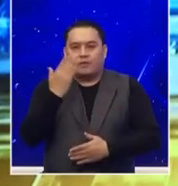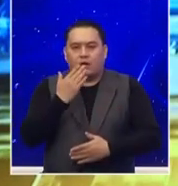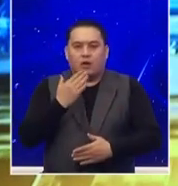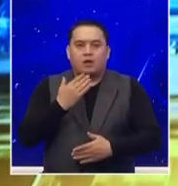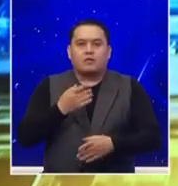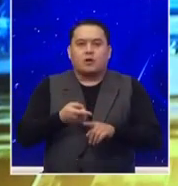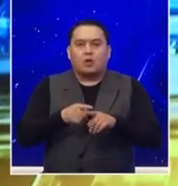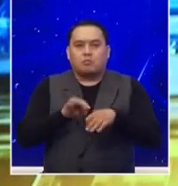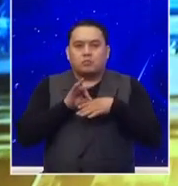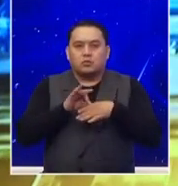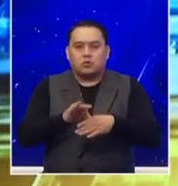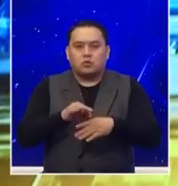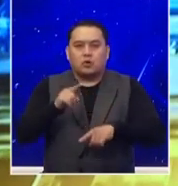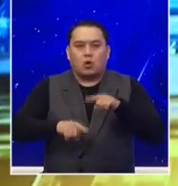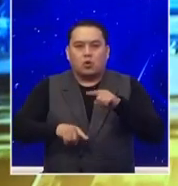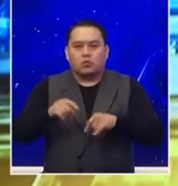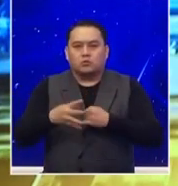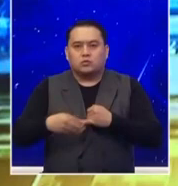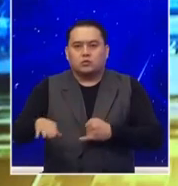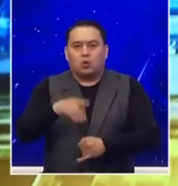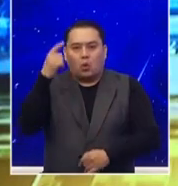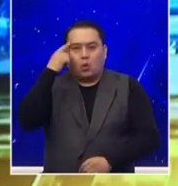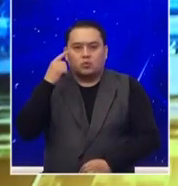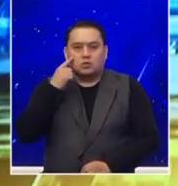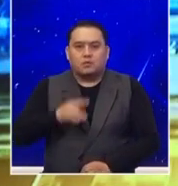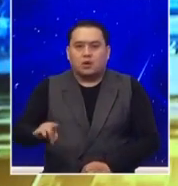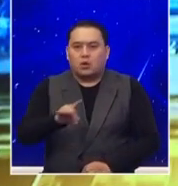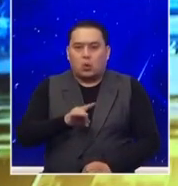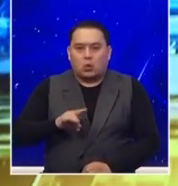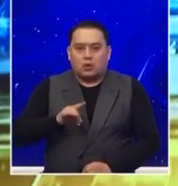ангелом в Тюбетейке состоялось на родной земле Аксакала в Коксусском районе.